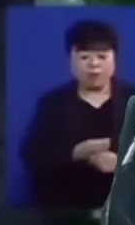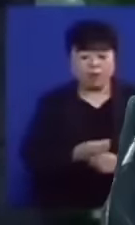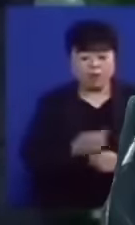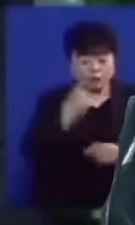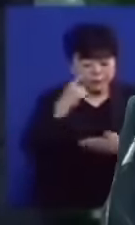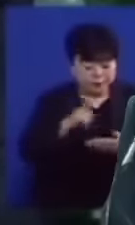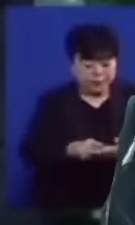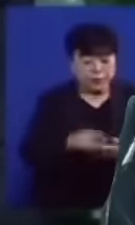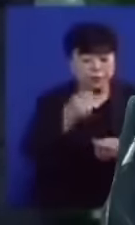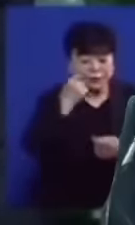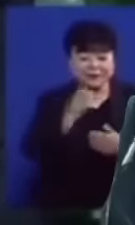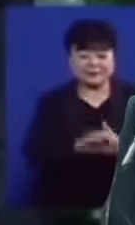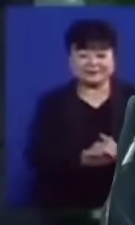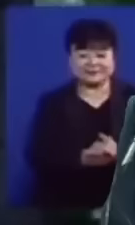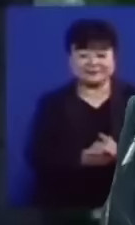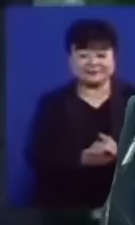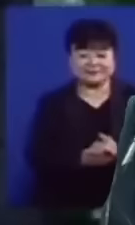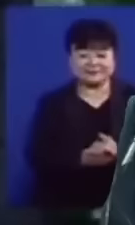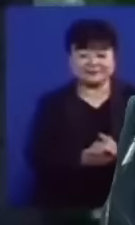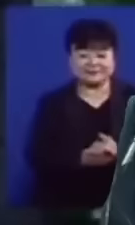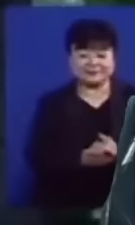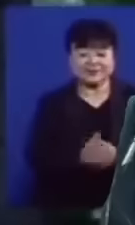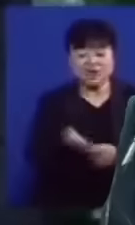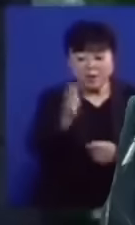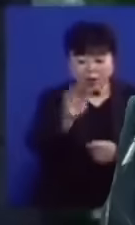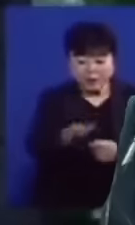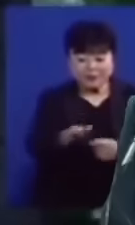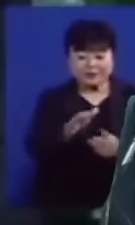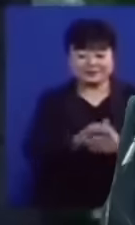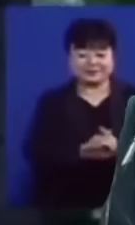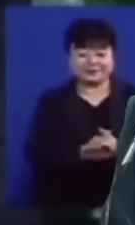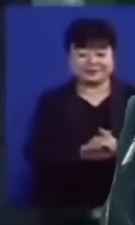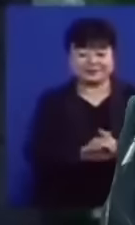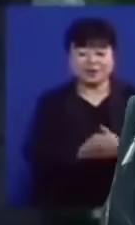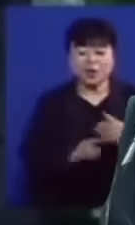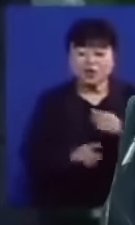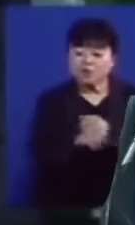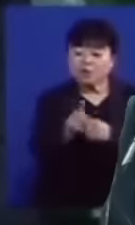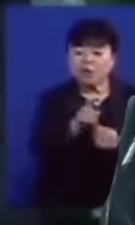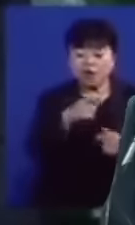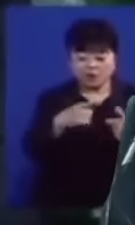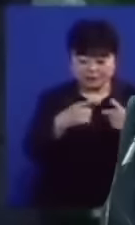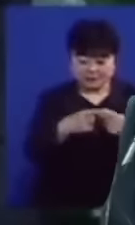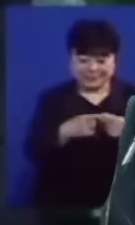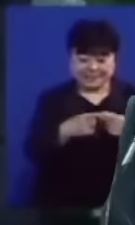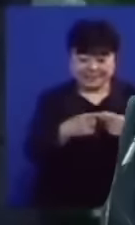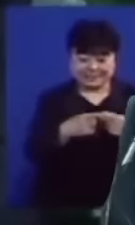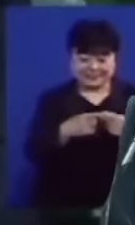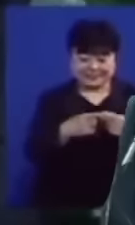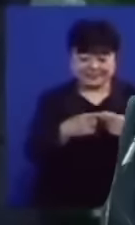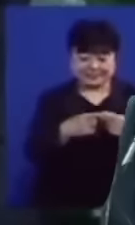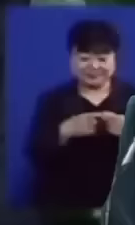수가 없습니다. 그러면 왜 그러냐? 첫째로